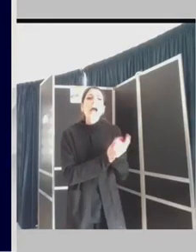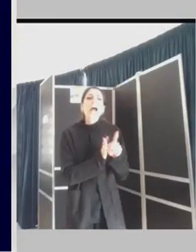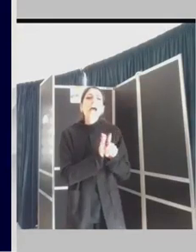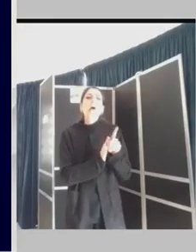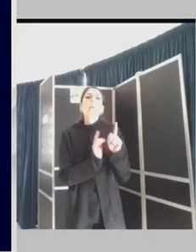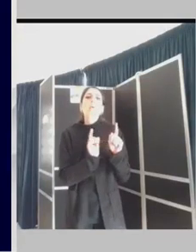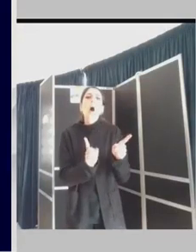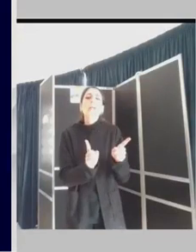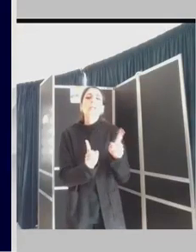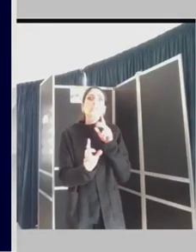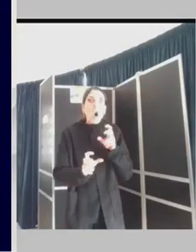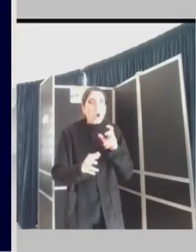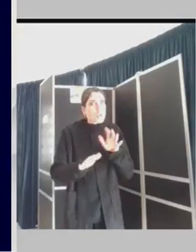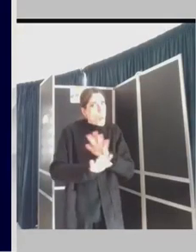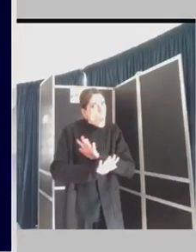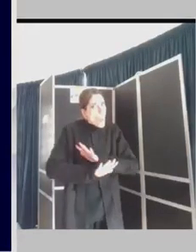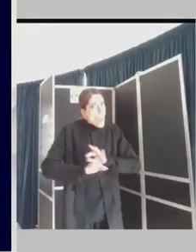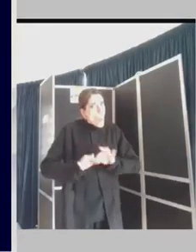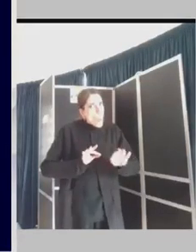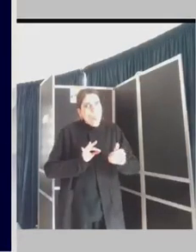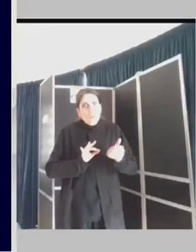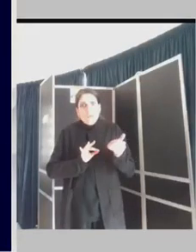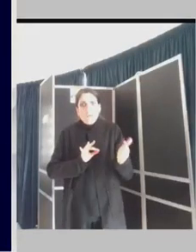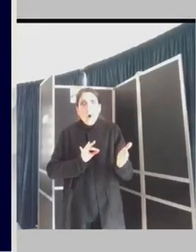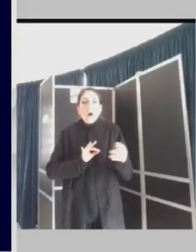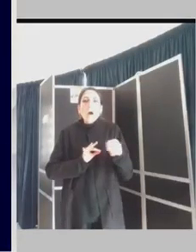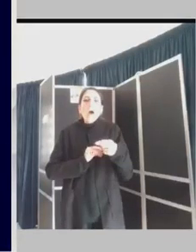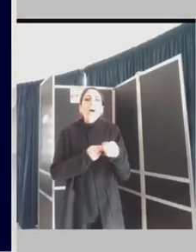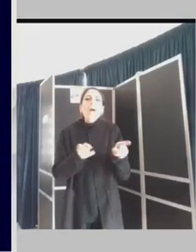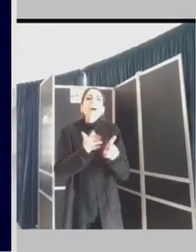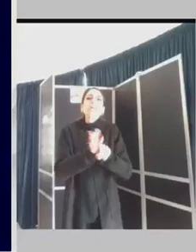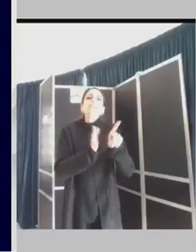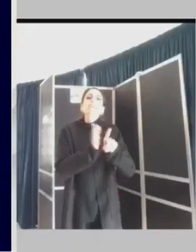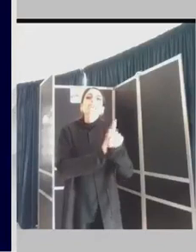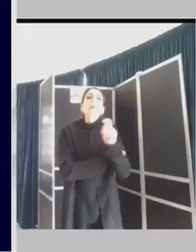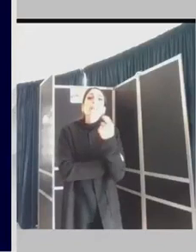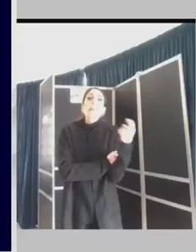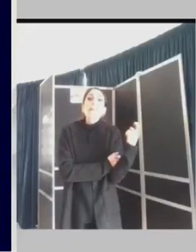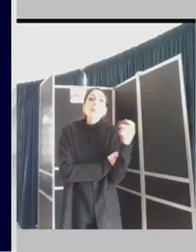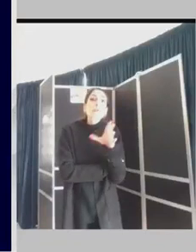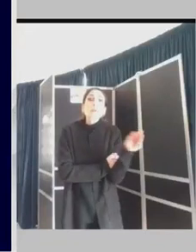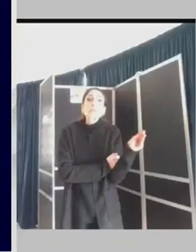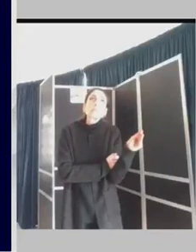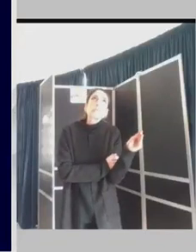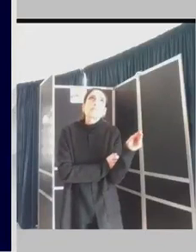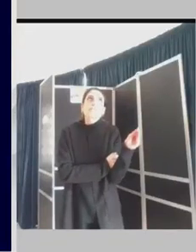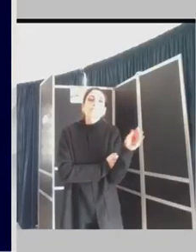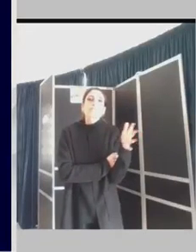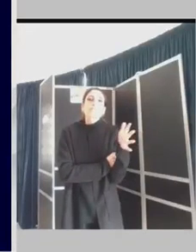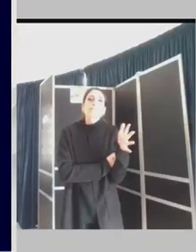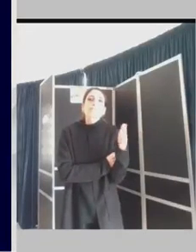sforzo. Quindi la politica deve, a tutti i livelli, a partire da